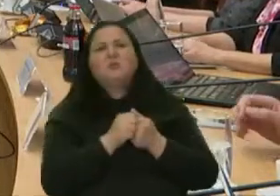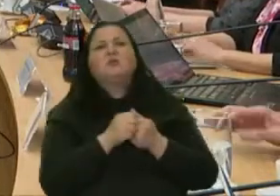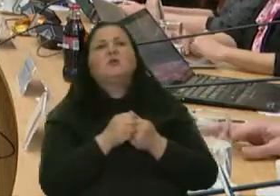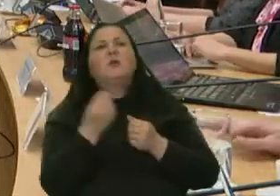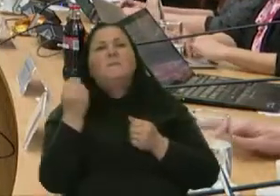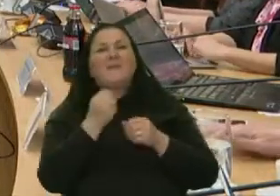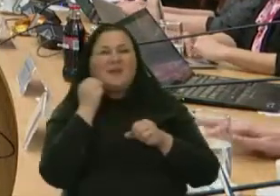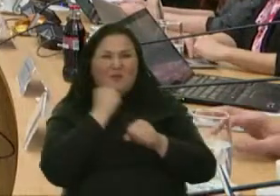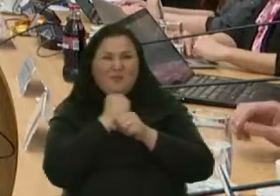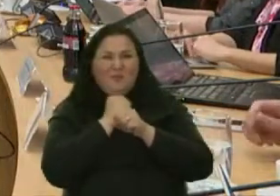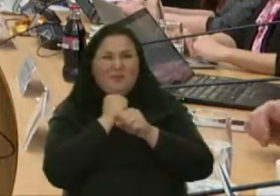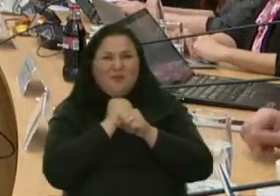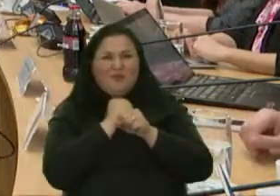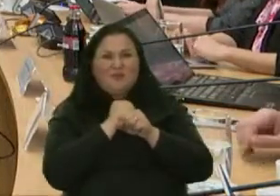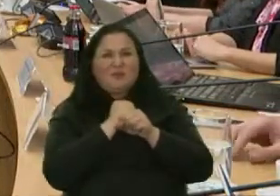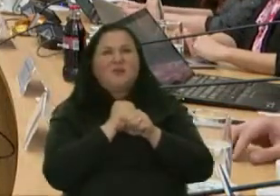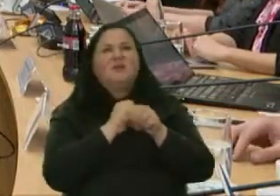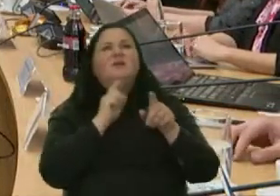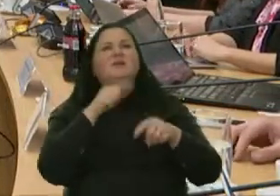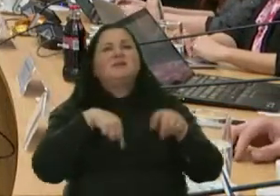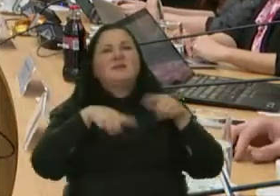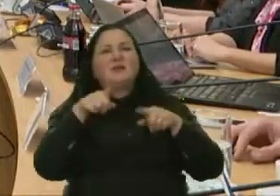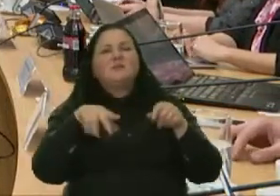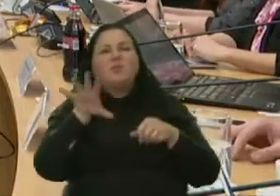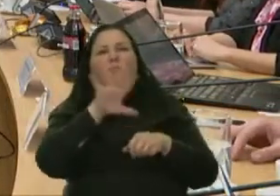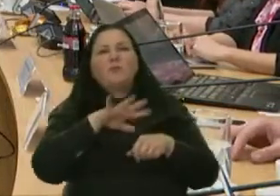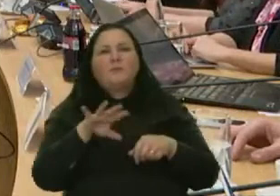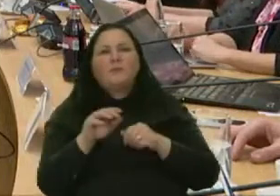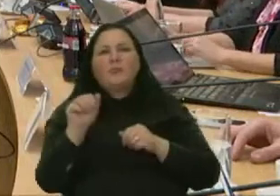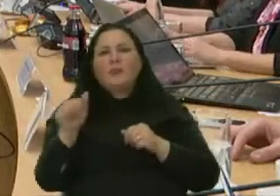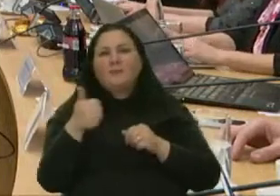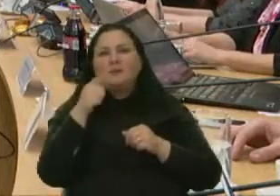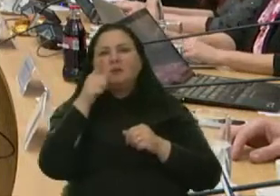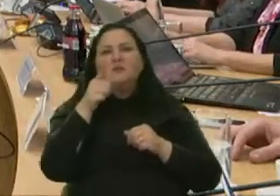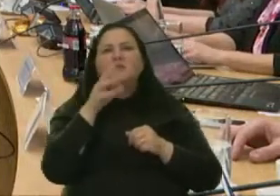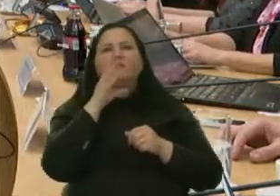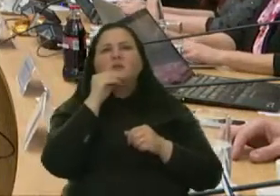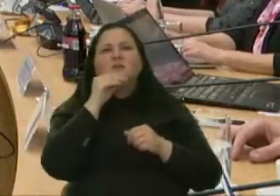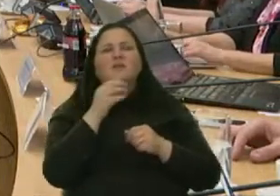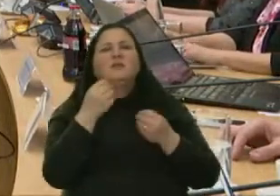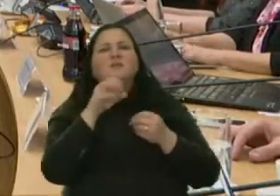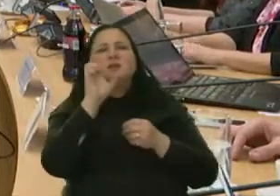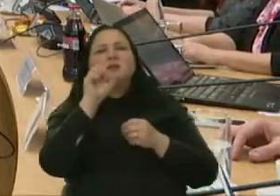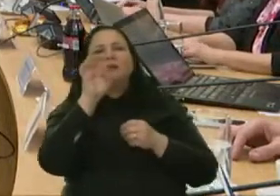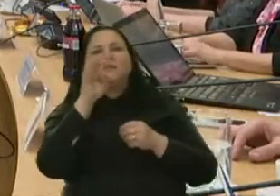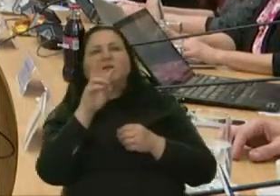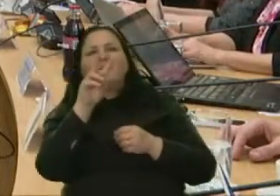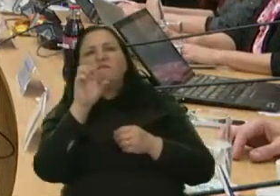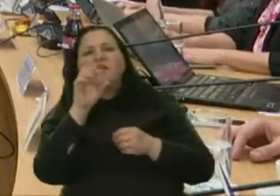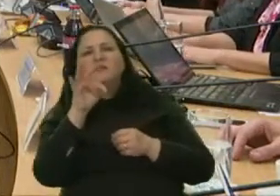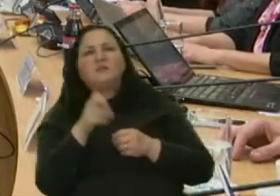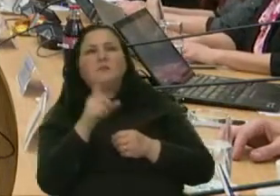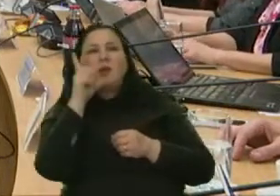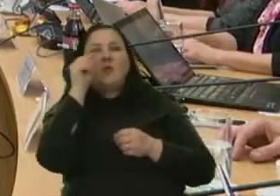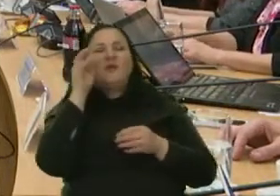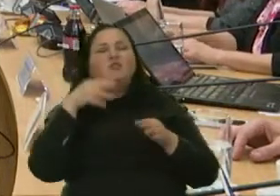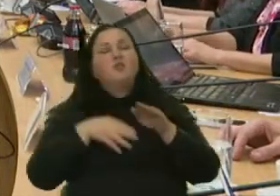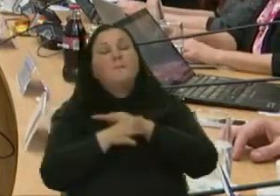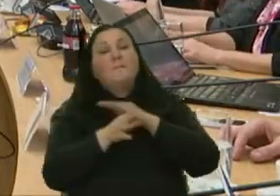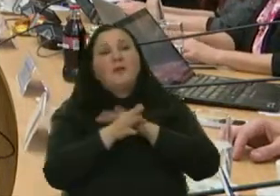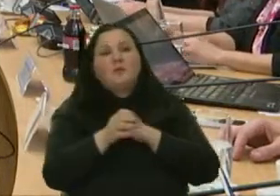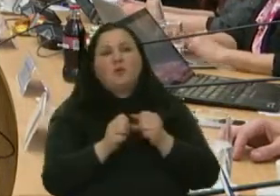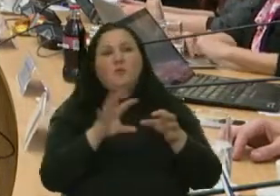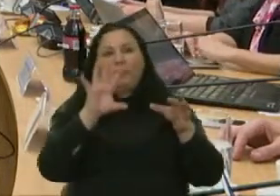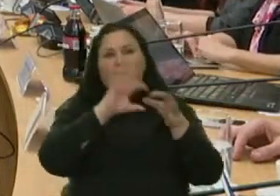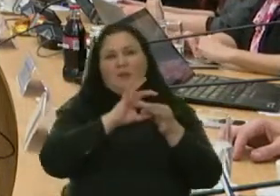îmbunătățească transportul public mulțumesc în primul rând dumneavoastră Discutați de Aa Est Vest și pe asta Est Vest pe acolo merge și metroul legat de